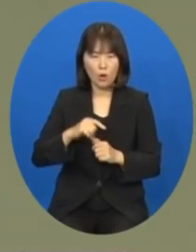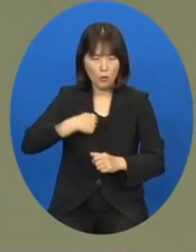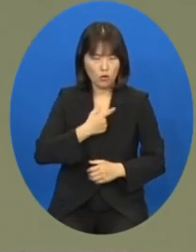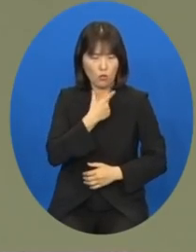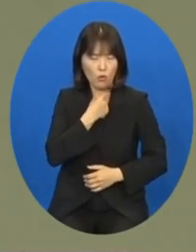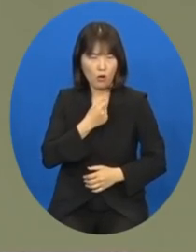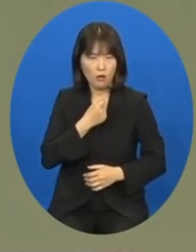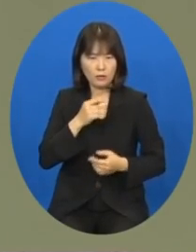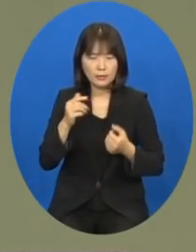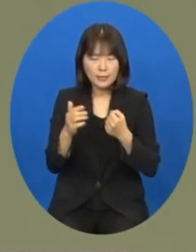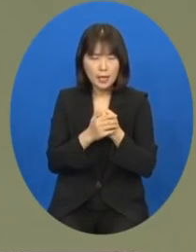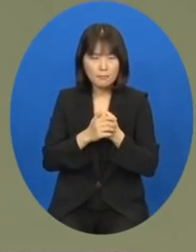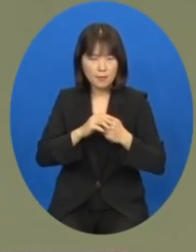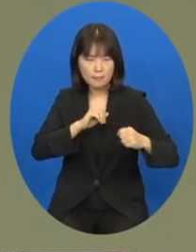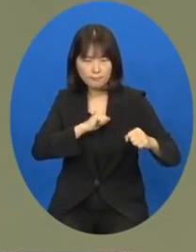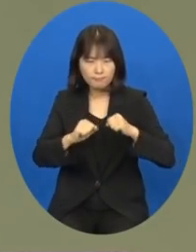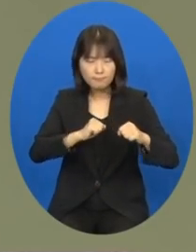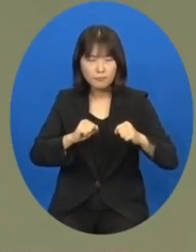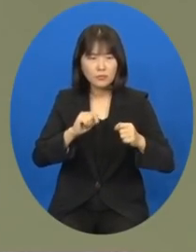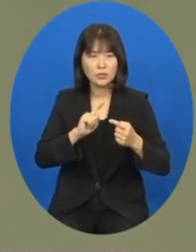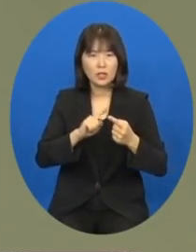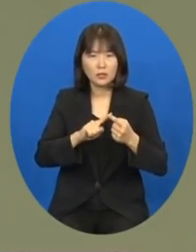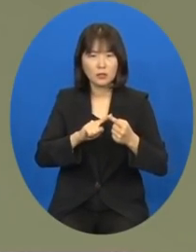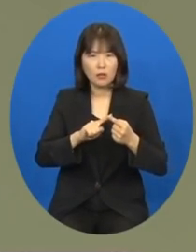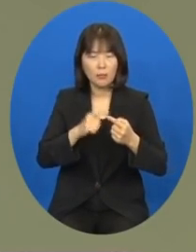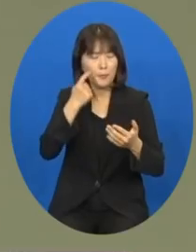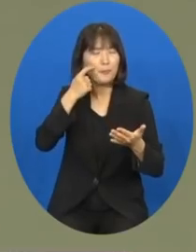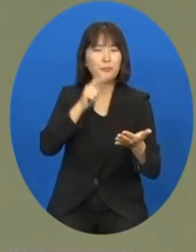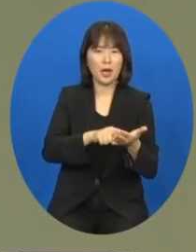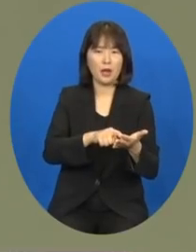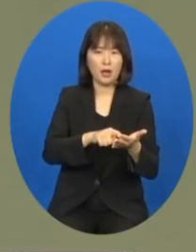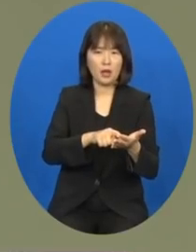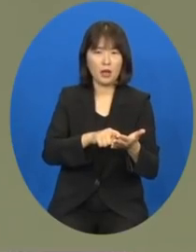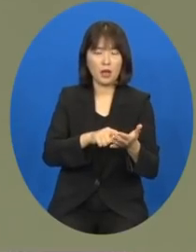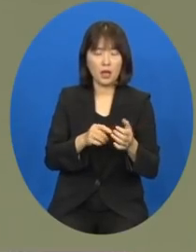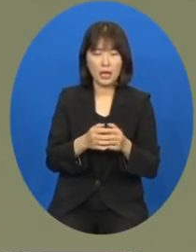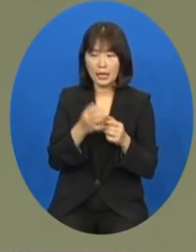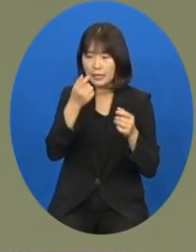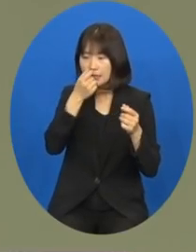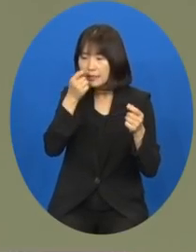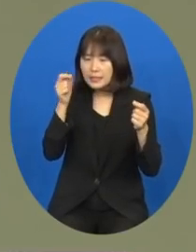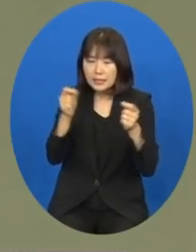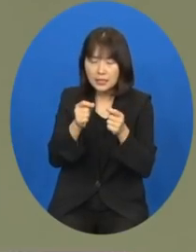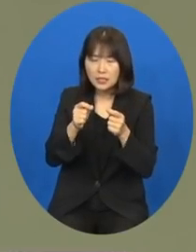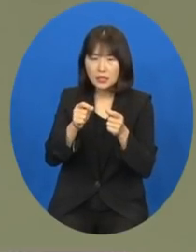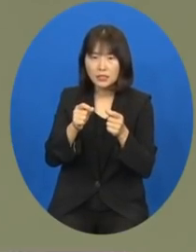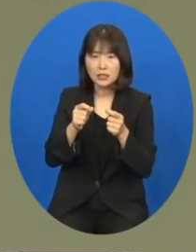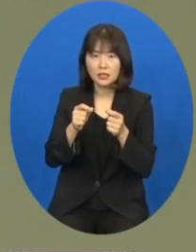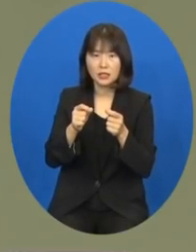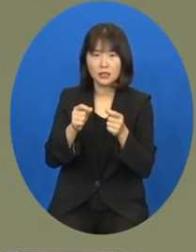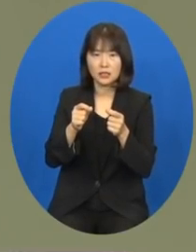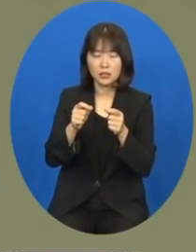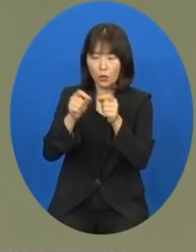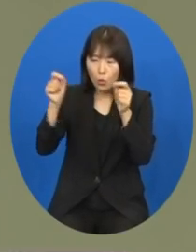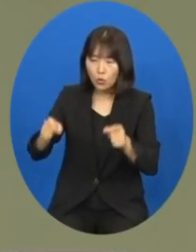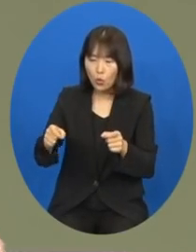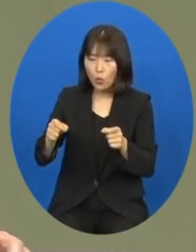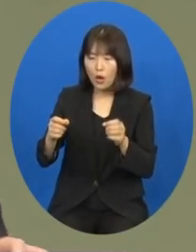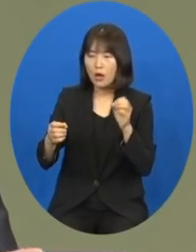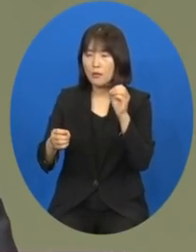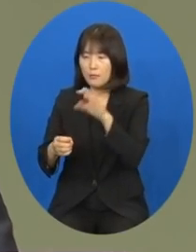것입니다 그러면서 치대 총의 동료에게 이렇게 말한 증언이 나중에 밝혀졌어요 우리가 천만 명의 유대인들을 모두